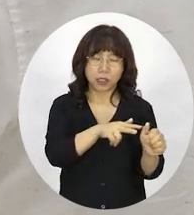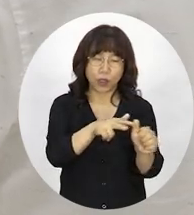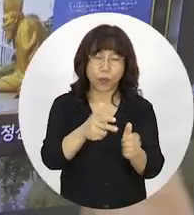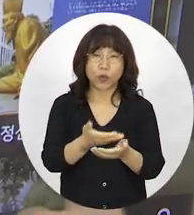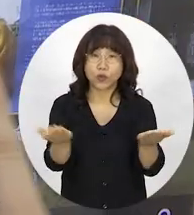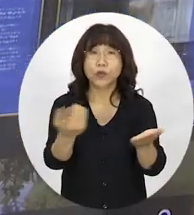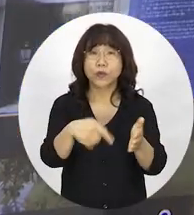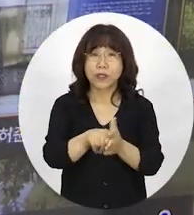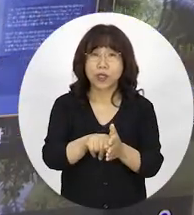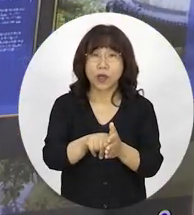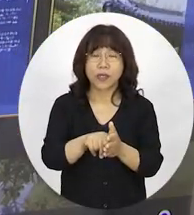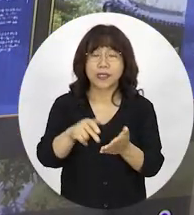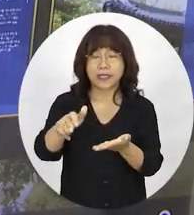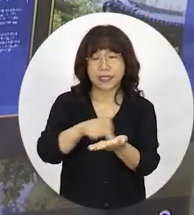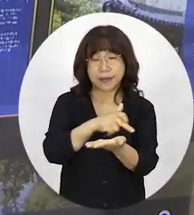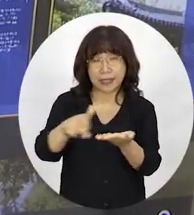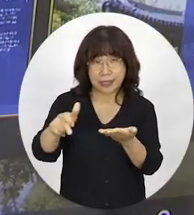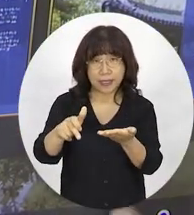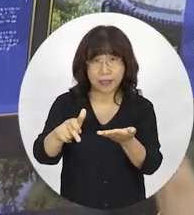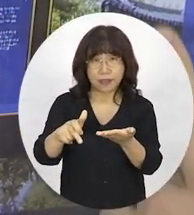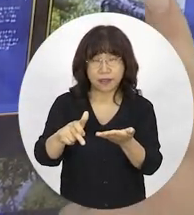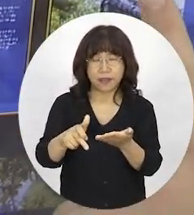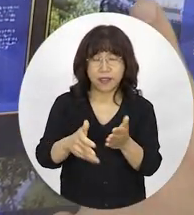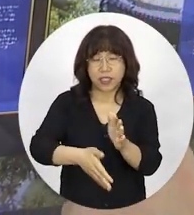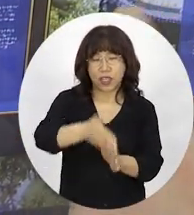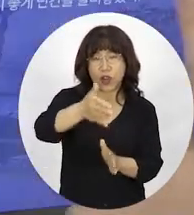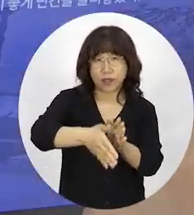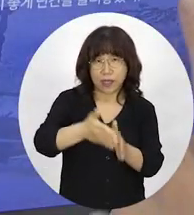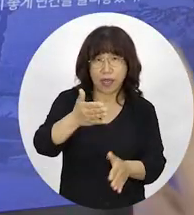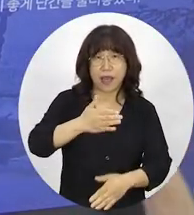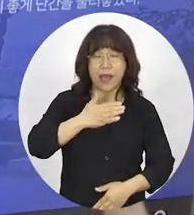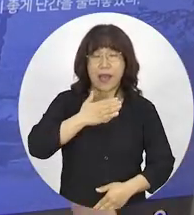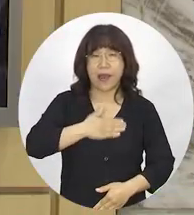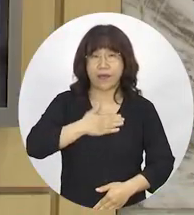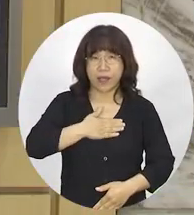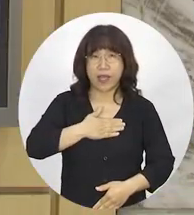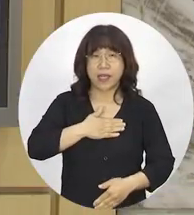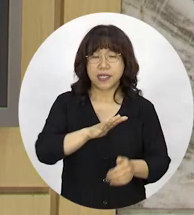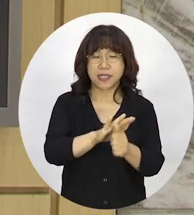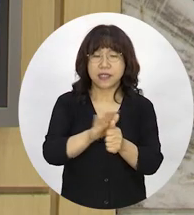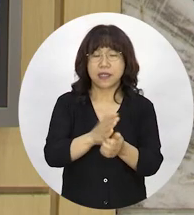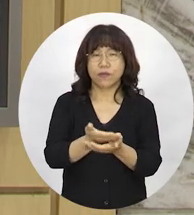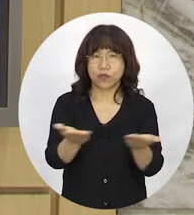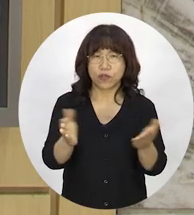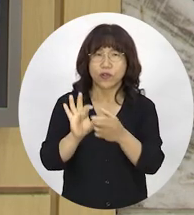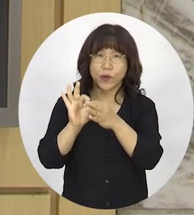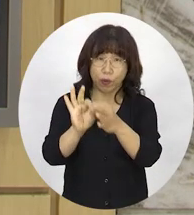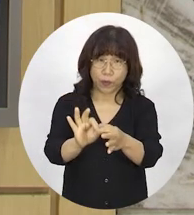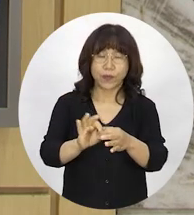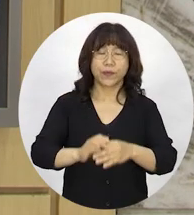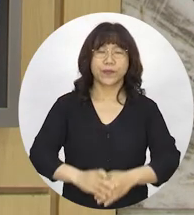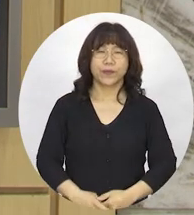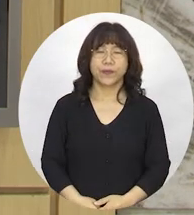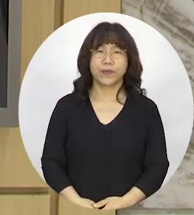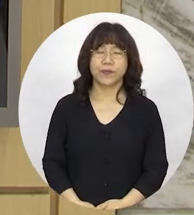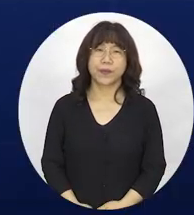풍성한 정보를 제공할 수 있도록 스마트 청사 안내 시스템 내 자료를 지속적으로 업데이트할 계획입니다.